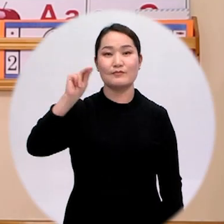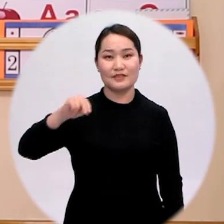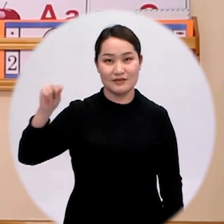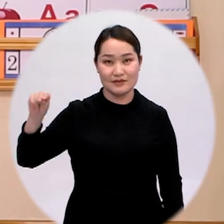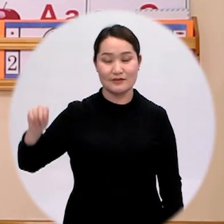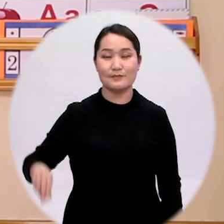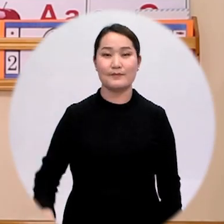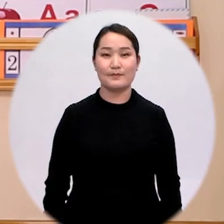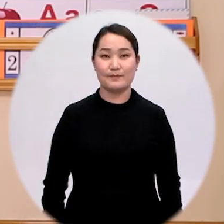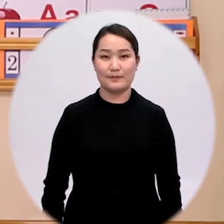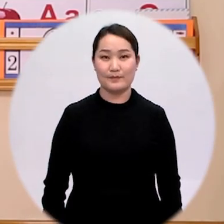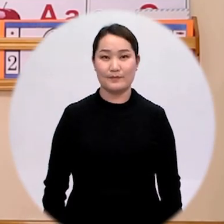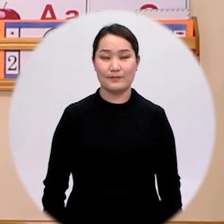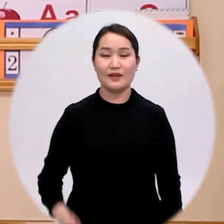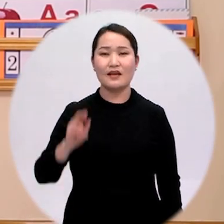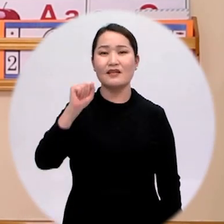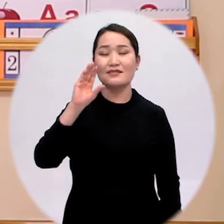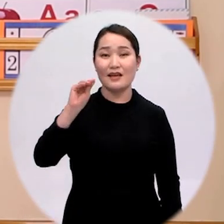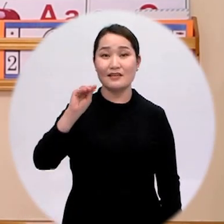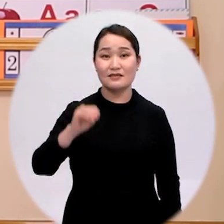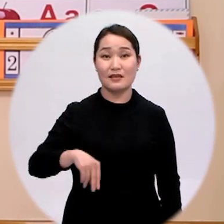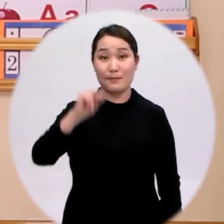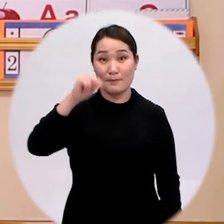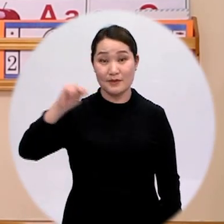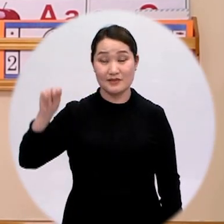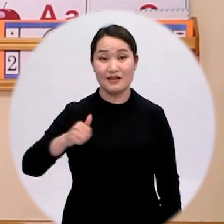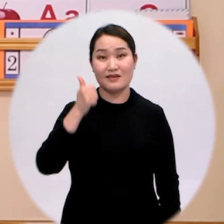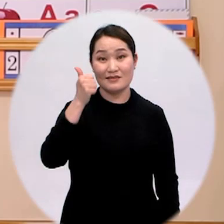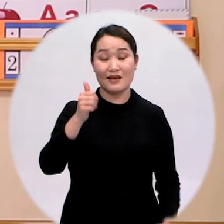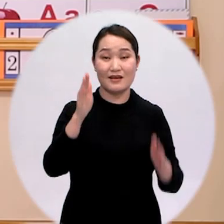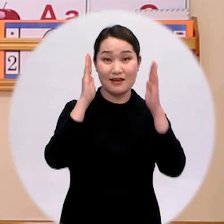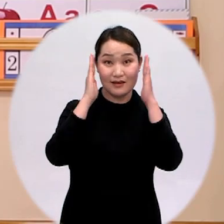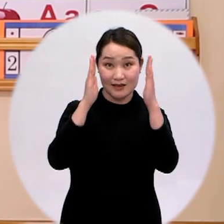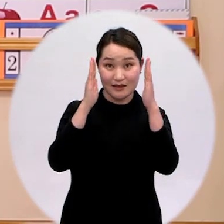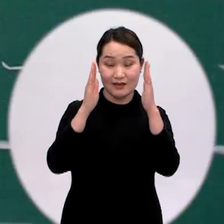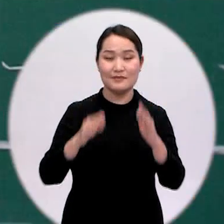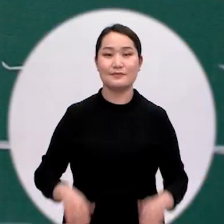байна. Зурлагуудыг дэгийн дагуу хэрхэн зөв холбож байгааг маш сайн ажиглаарай.